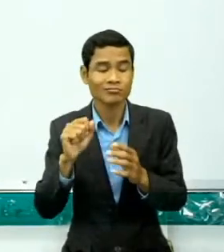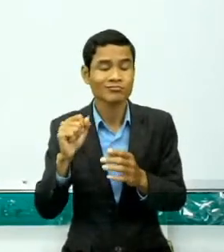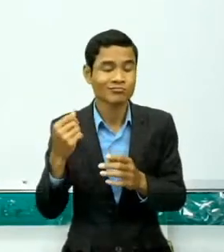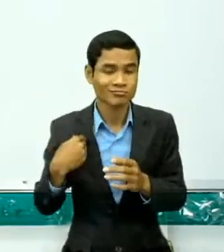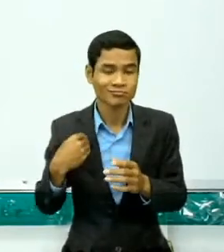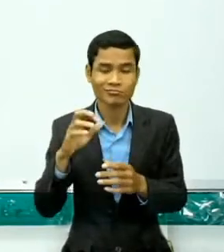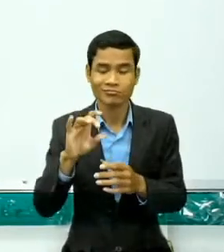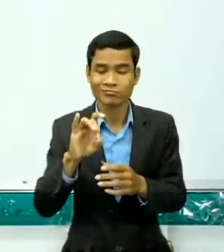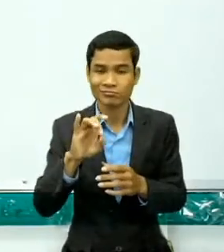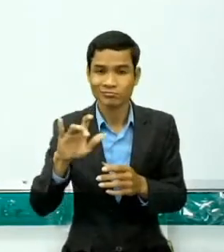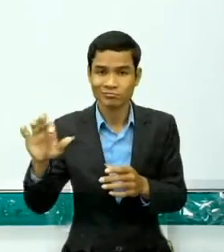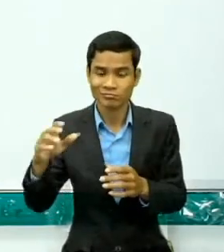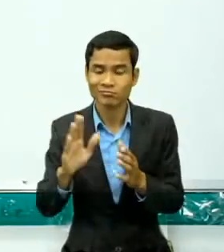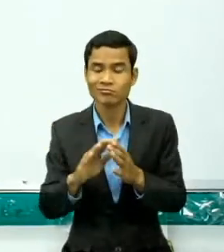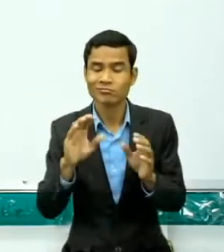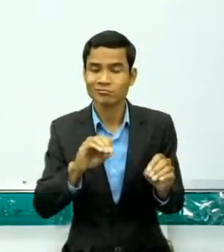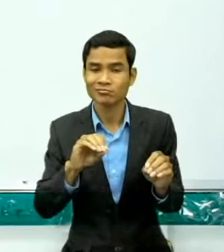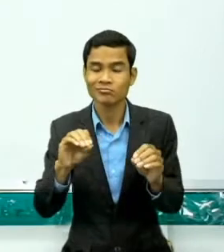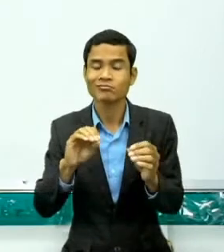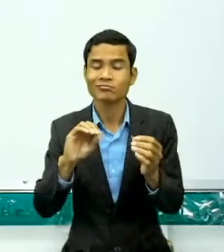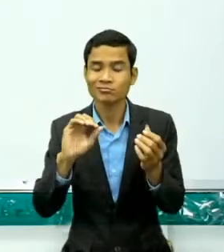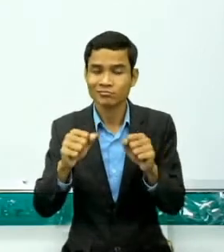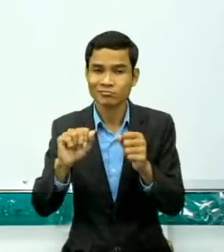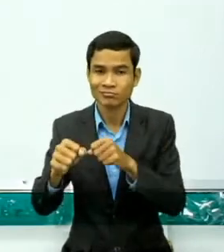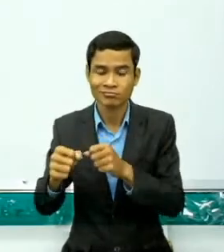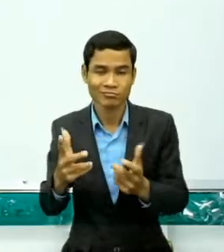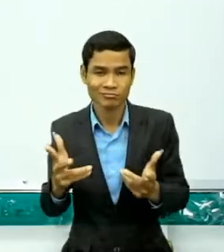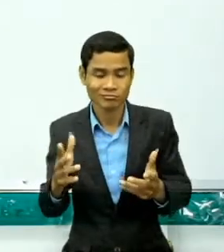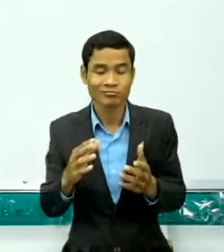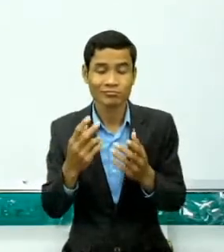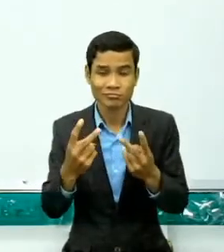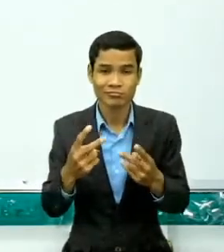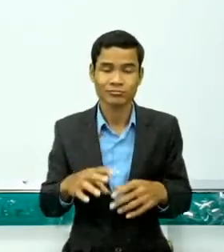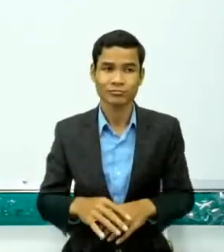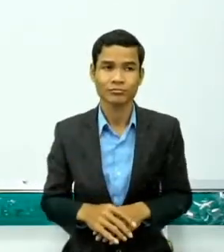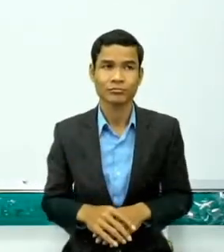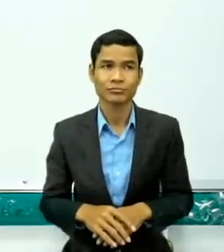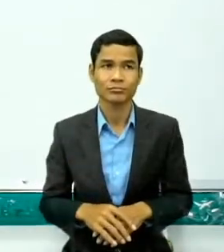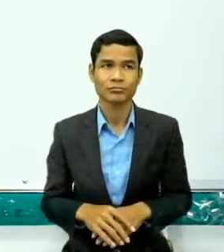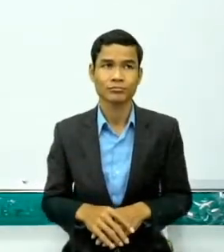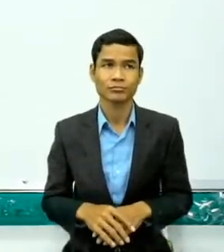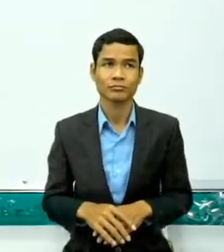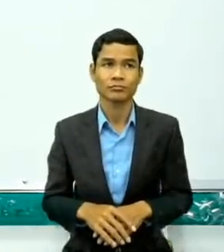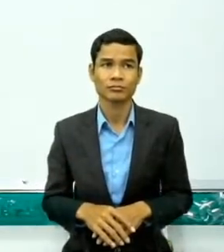ណាឥឡូវកូនចាំមើលទាំងអស់គ្នាតើអ្នកគ្រូមានព្យាង្គអ្វីខ្លះចា